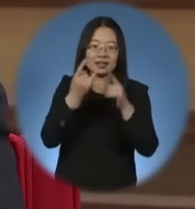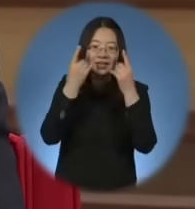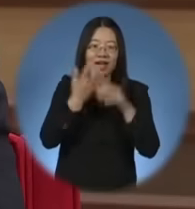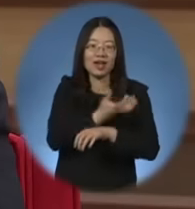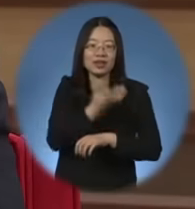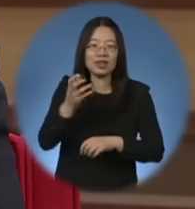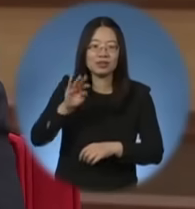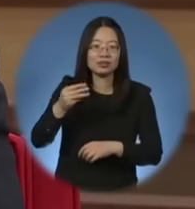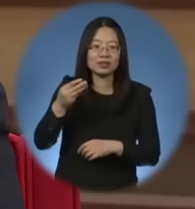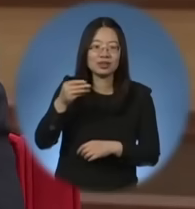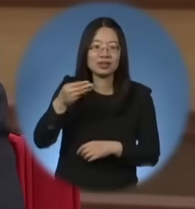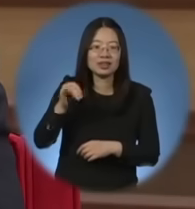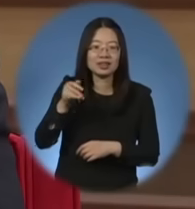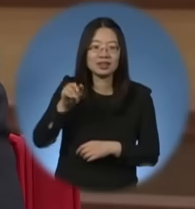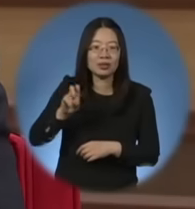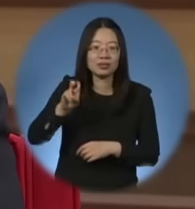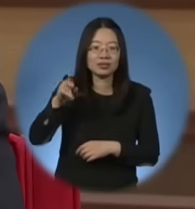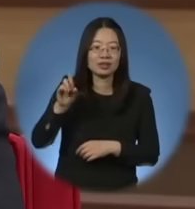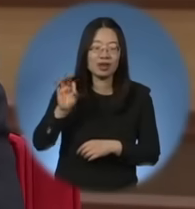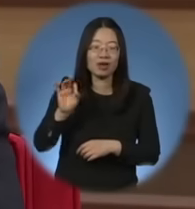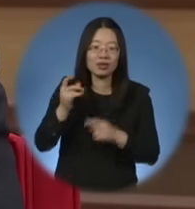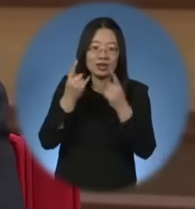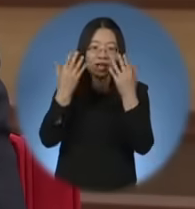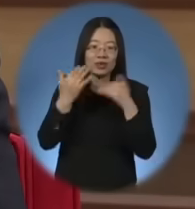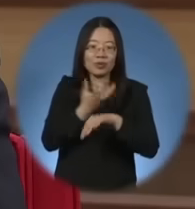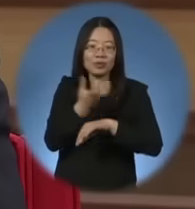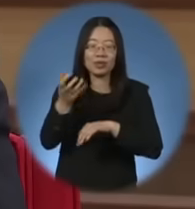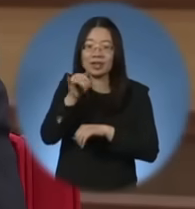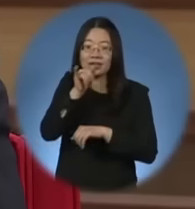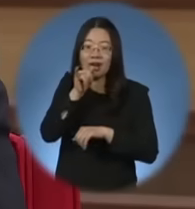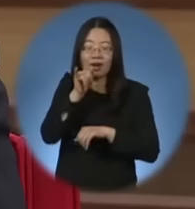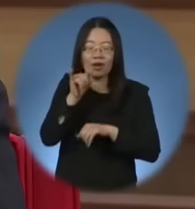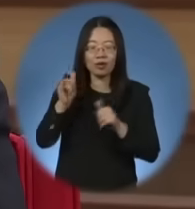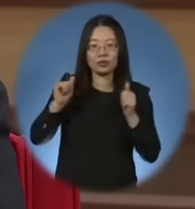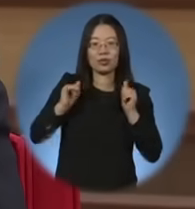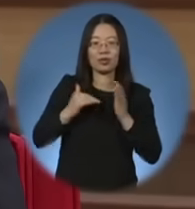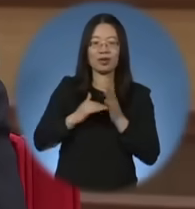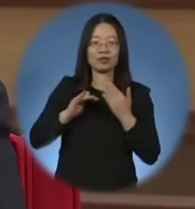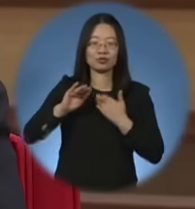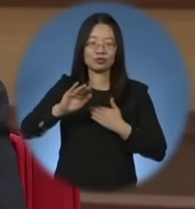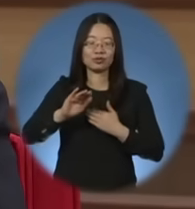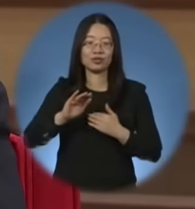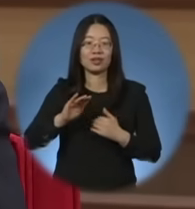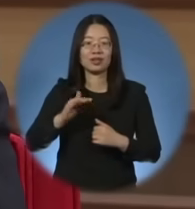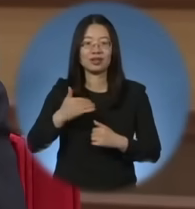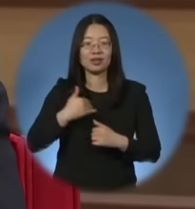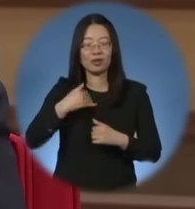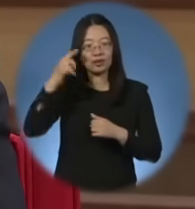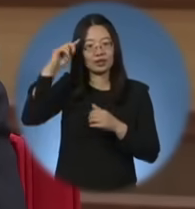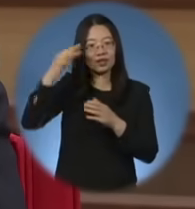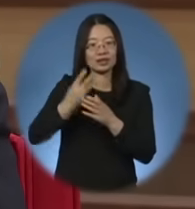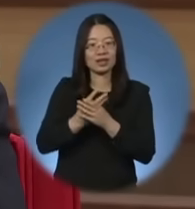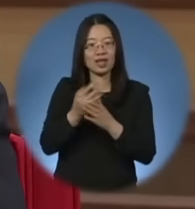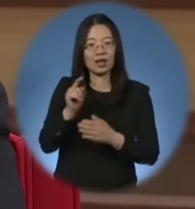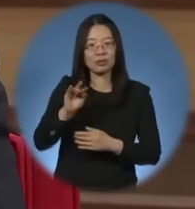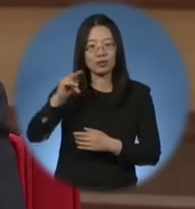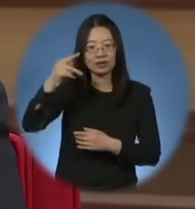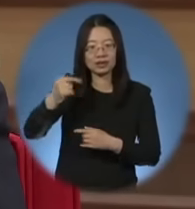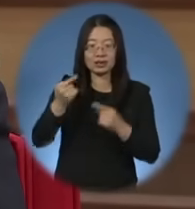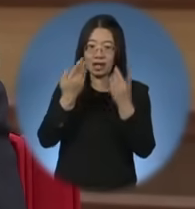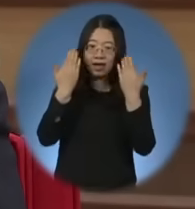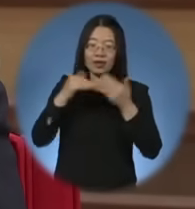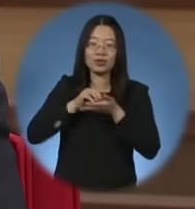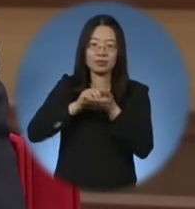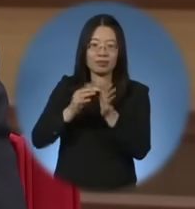옮겼어요 거기는 통영학원 좀 있었어요네 하다가 졸업하고 난 저 저 속사는 저 하버